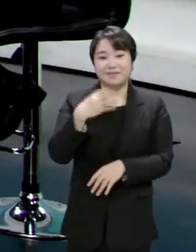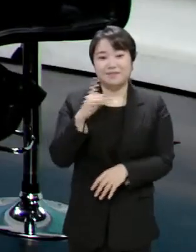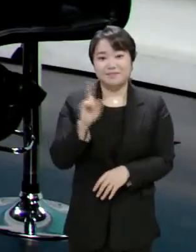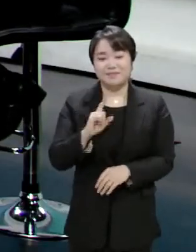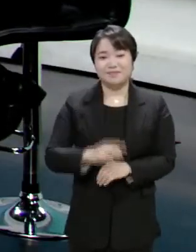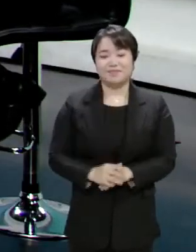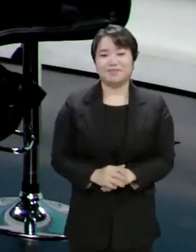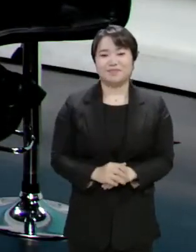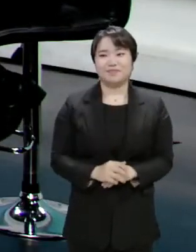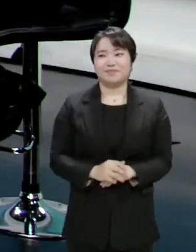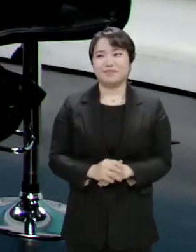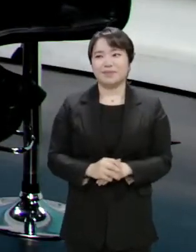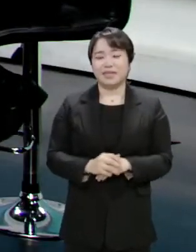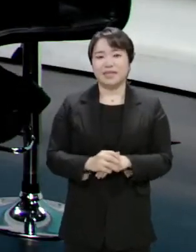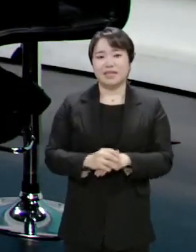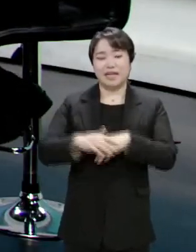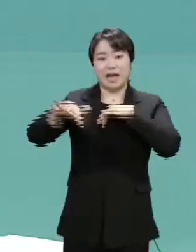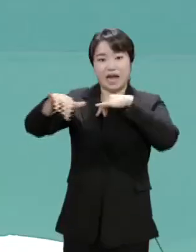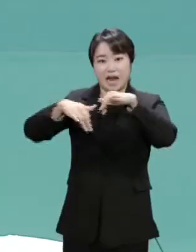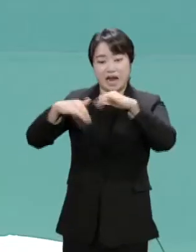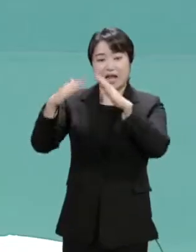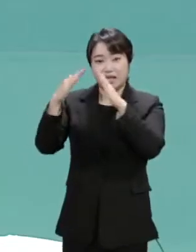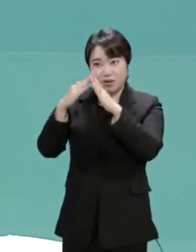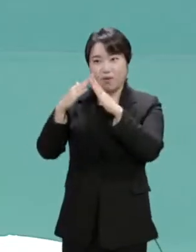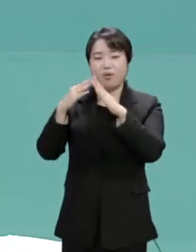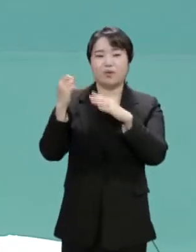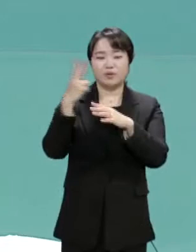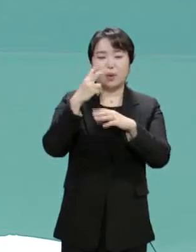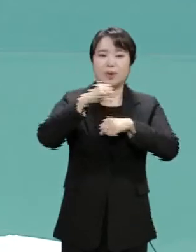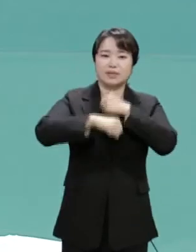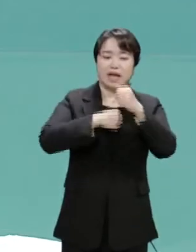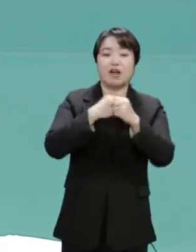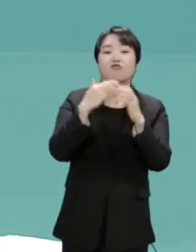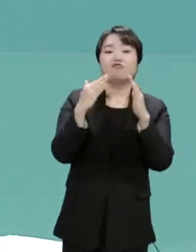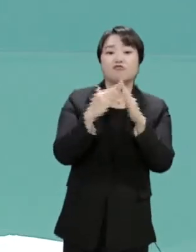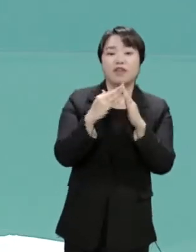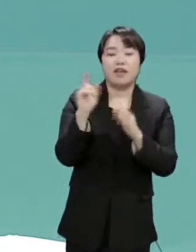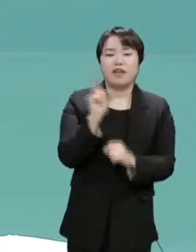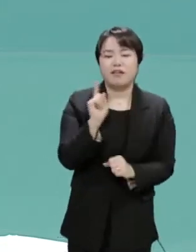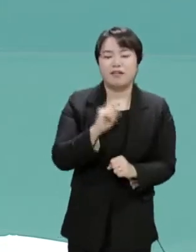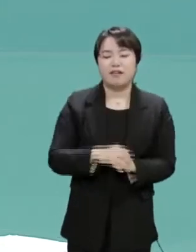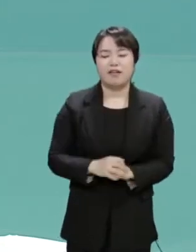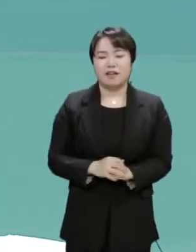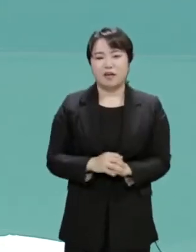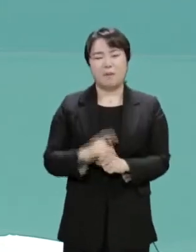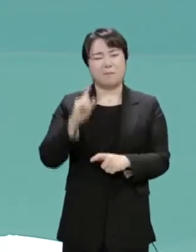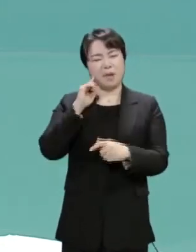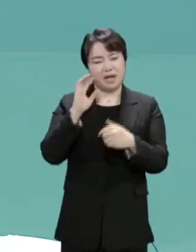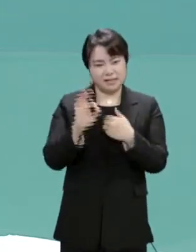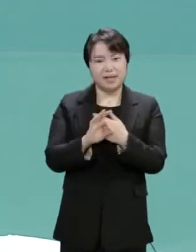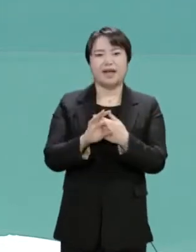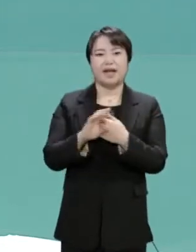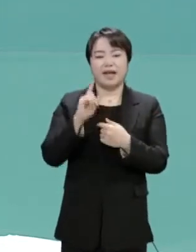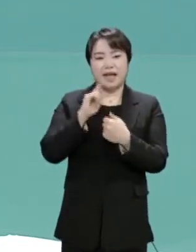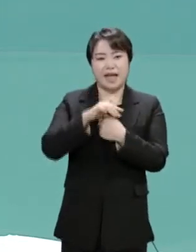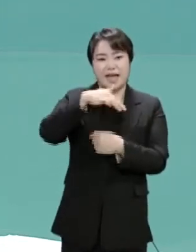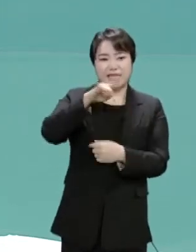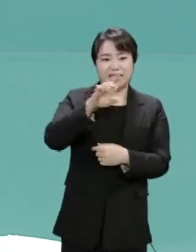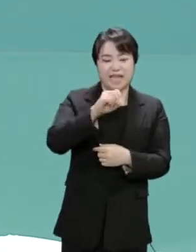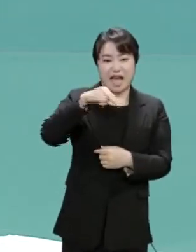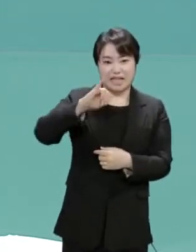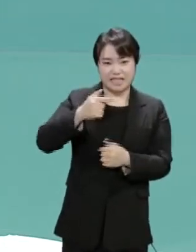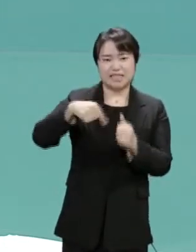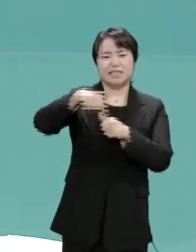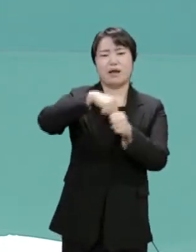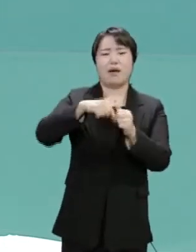주신다면요. 예, 예, 예. 가로주택하고 저기 그 자율주택 정비를 얘기했는데 이거는 그 만약에 하게 되면 창신동에 맞지도